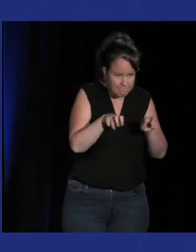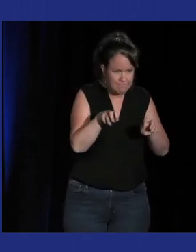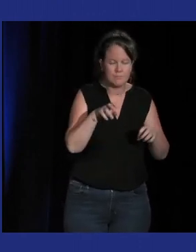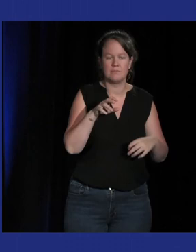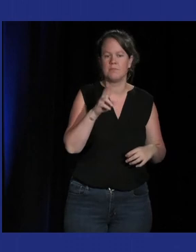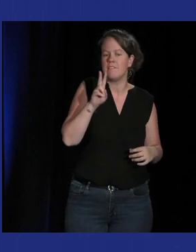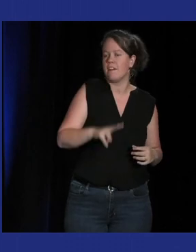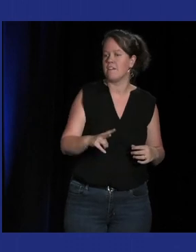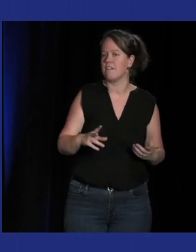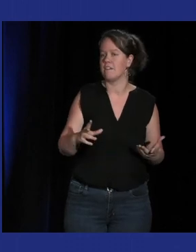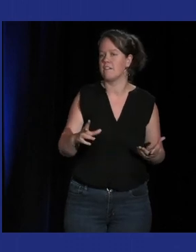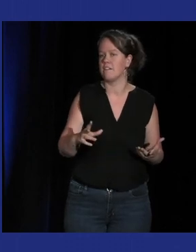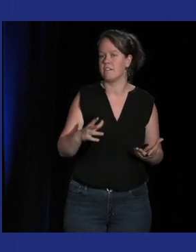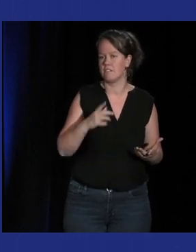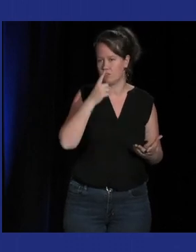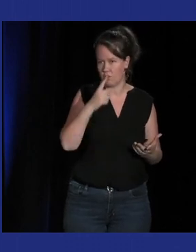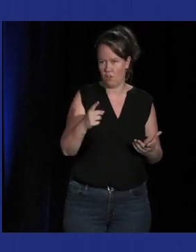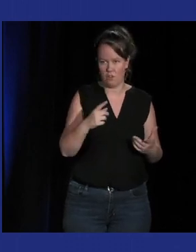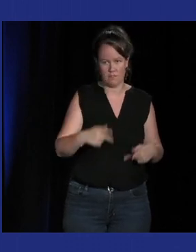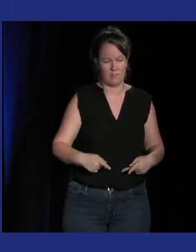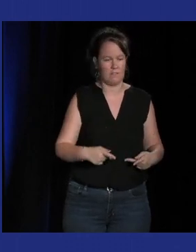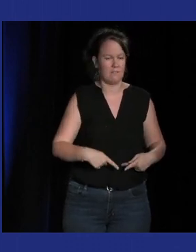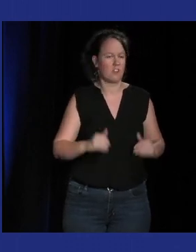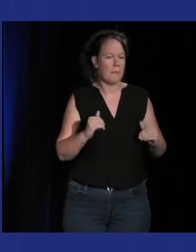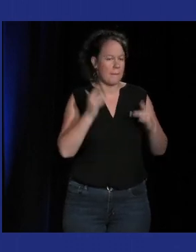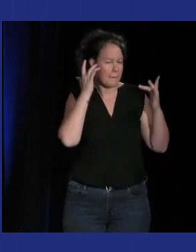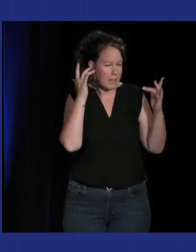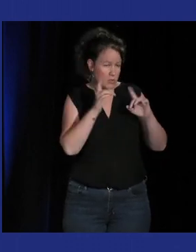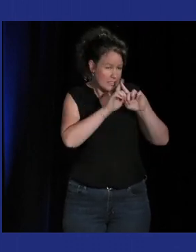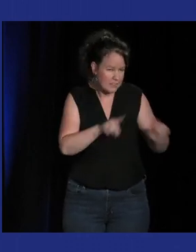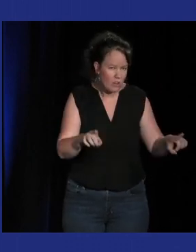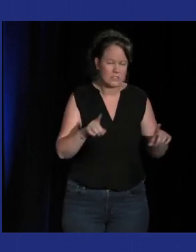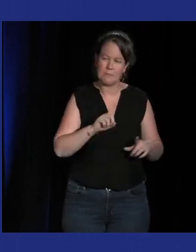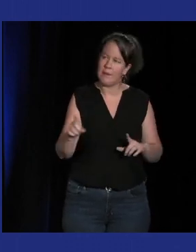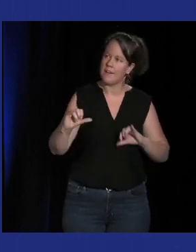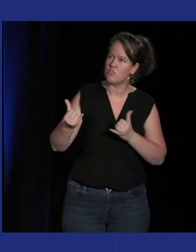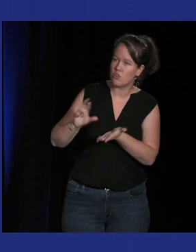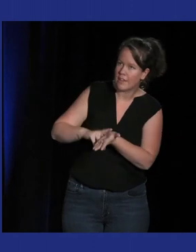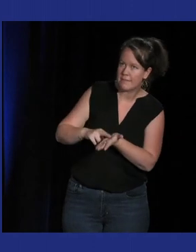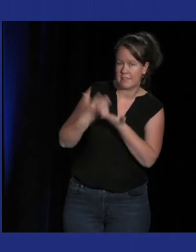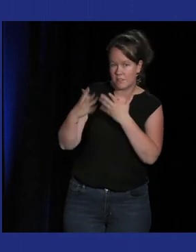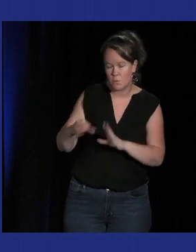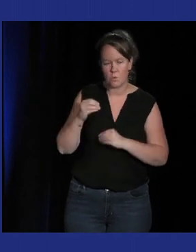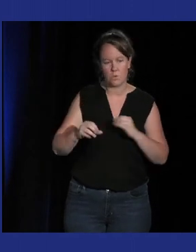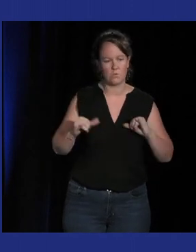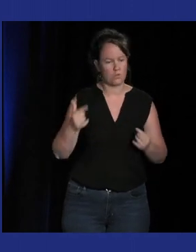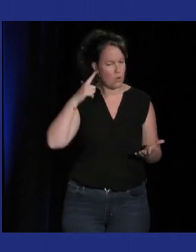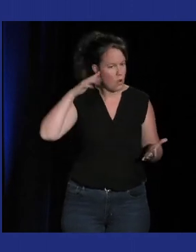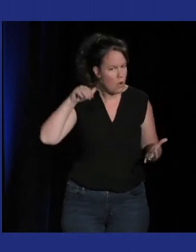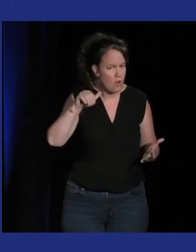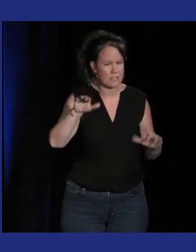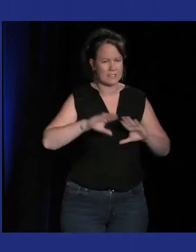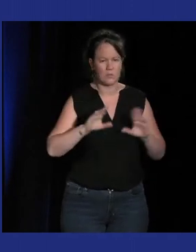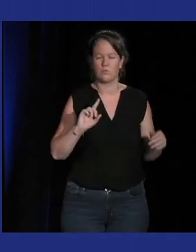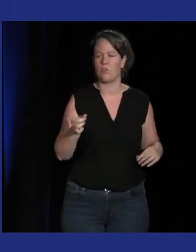vraiment vivre une expérience différente on ne pas juste être sur un jeu de rythme on ne pas juste être face à un jeu vidéo classique on va être dans une logique où on va devoir intégrer cette musicalité là